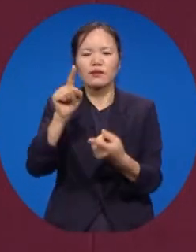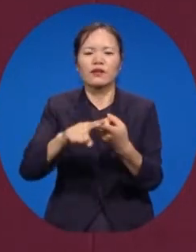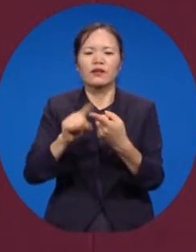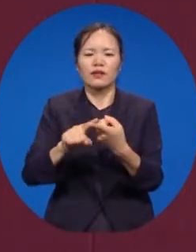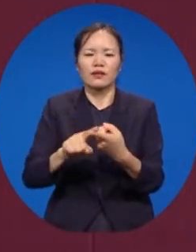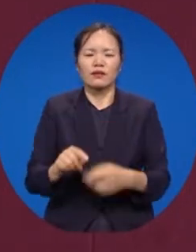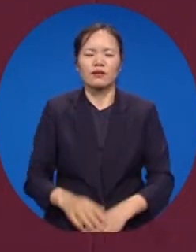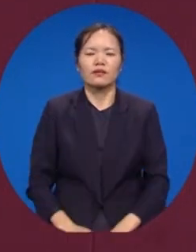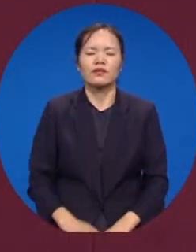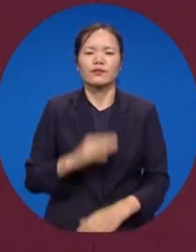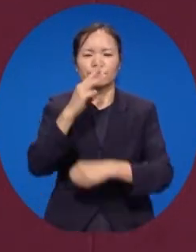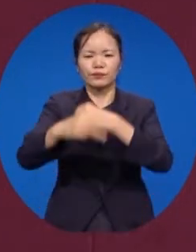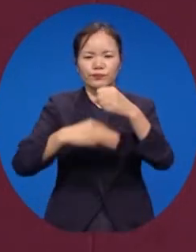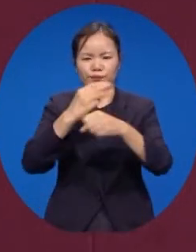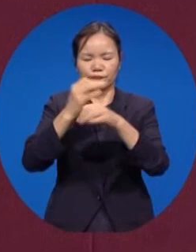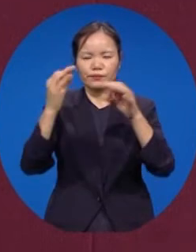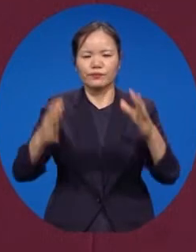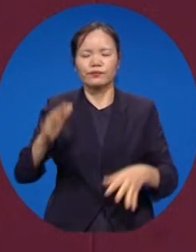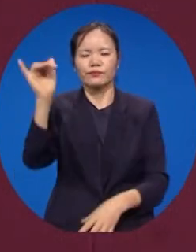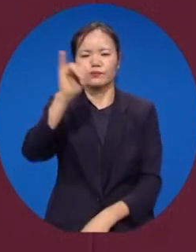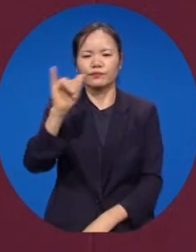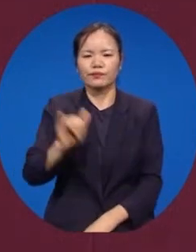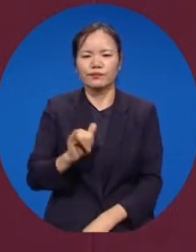문재인 정부 3년 동안 전국